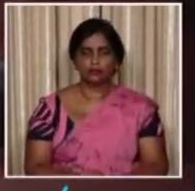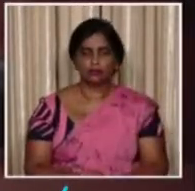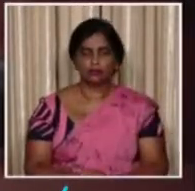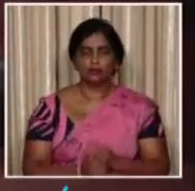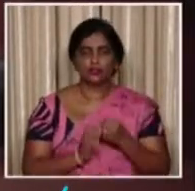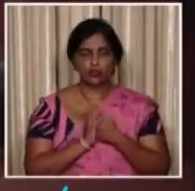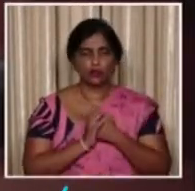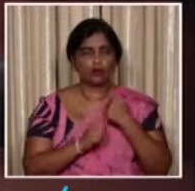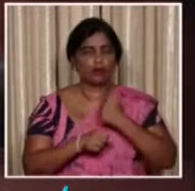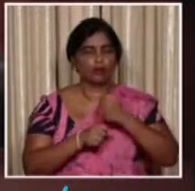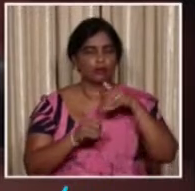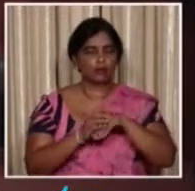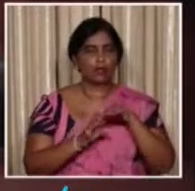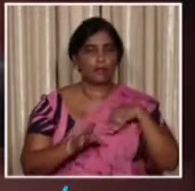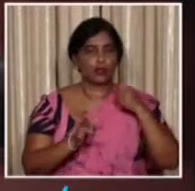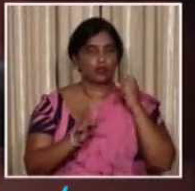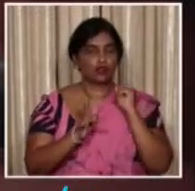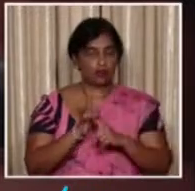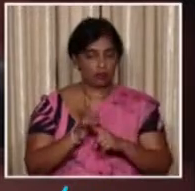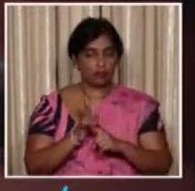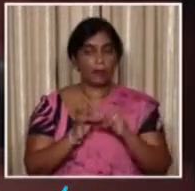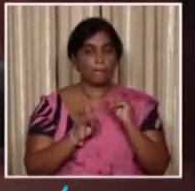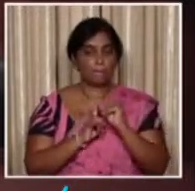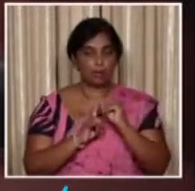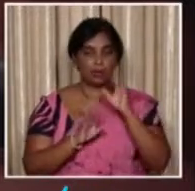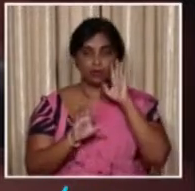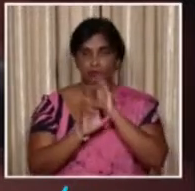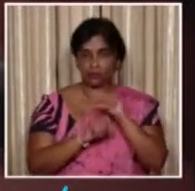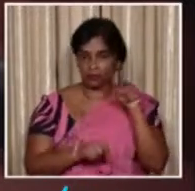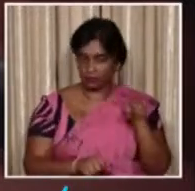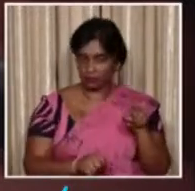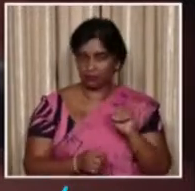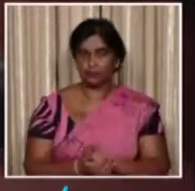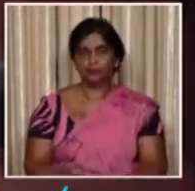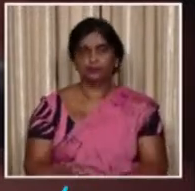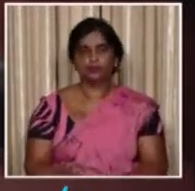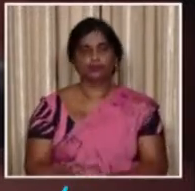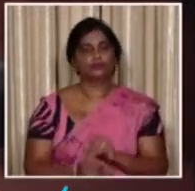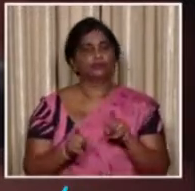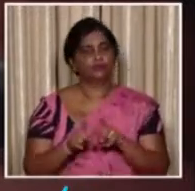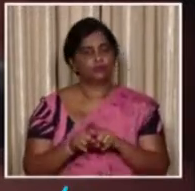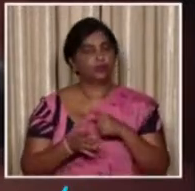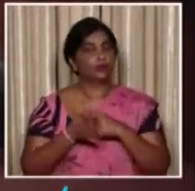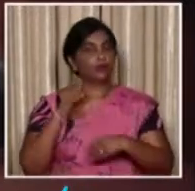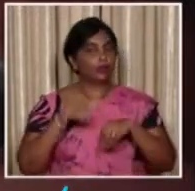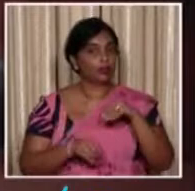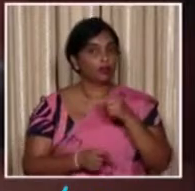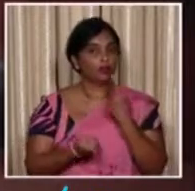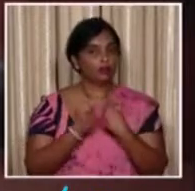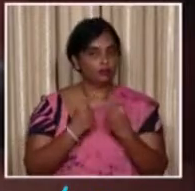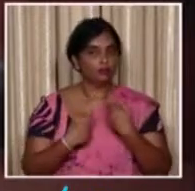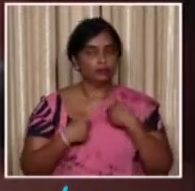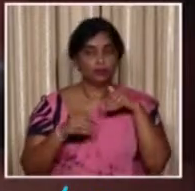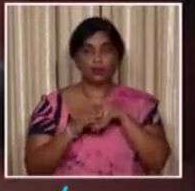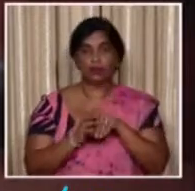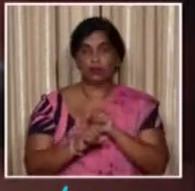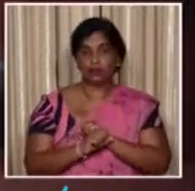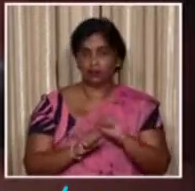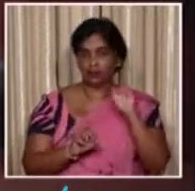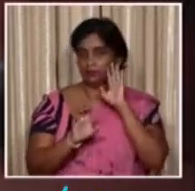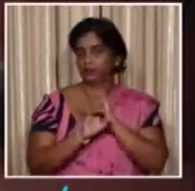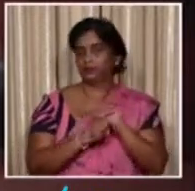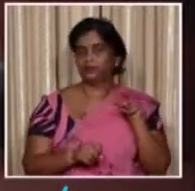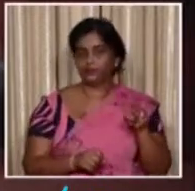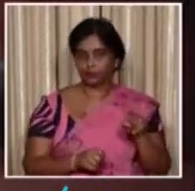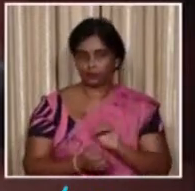गरु आंडुपक्ष प्रधान संविधायक प्रसन्न रणतुंग विसिन करु प्रकाशकुत ये वगेम चांदे विमसीमेदी अपि नोसिटीम पिलिबंदव करपु